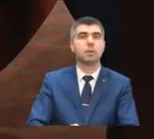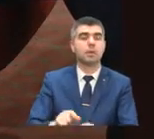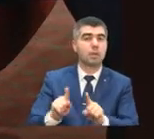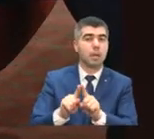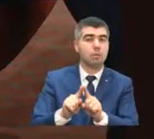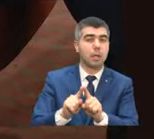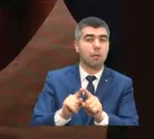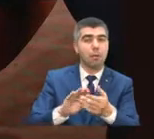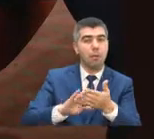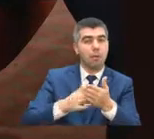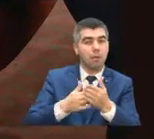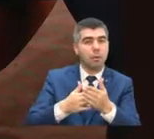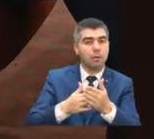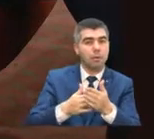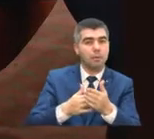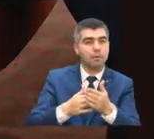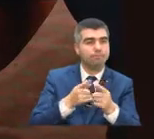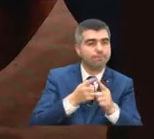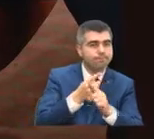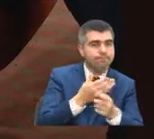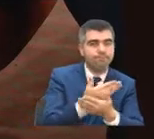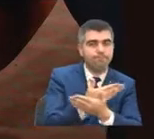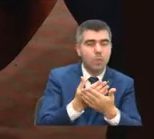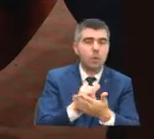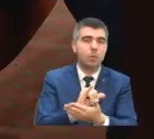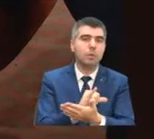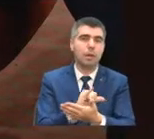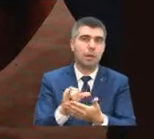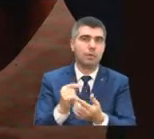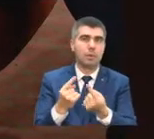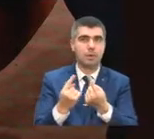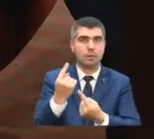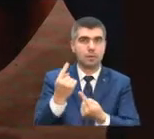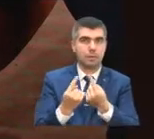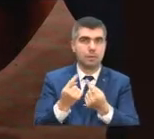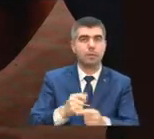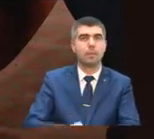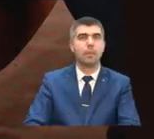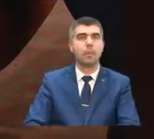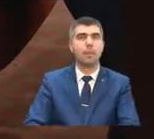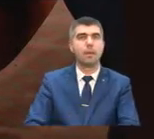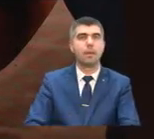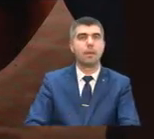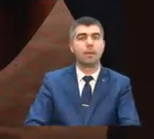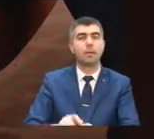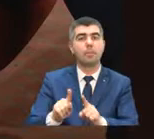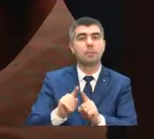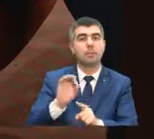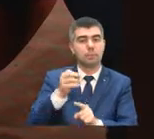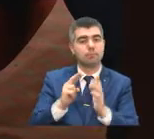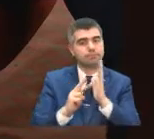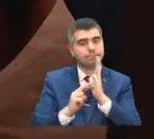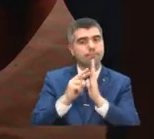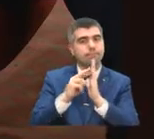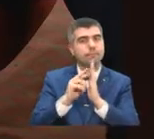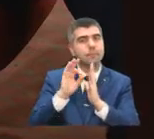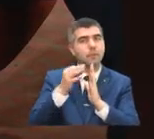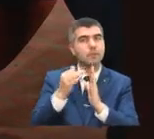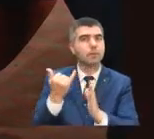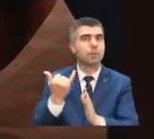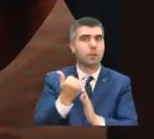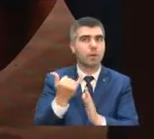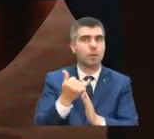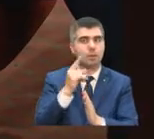غير مبررة تماما ومخالفة للواقع باش حقيقة نتقدموا فهاد